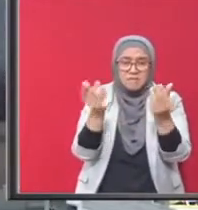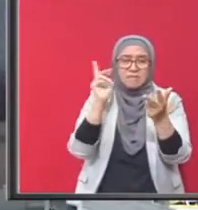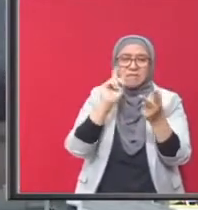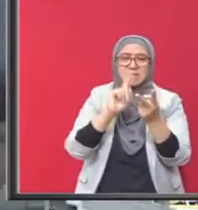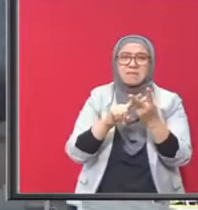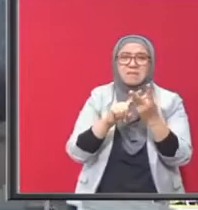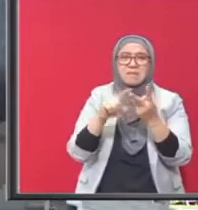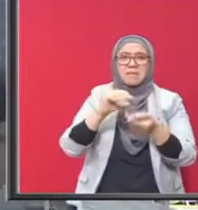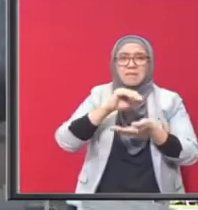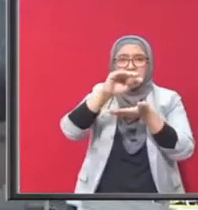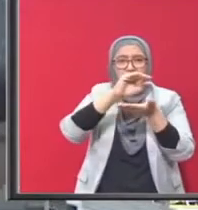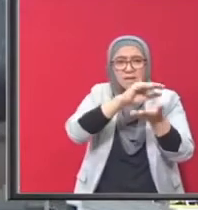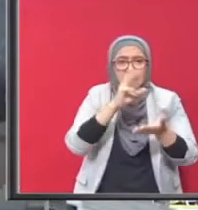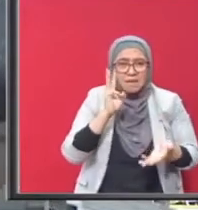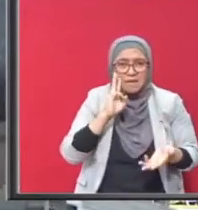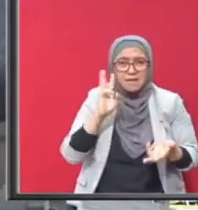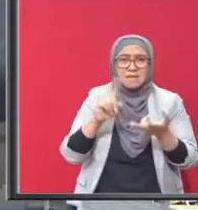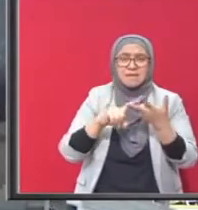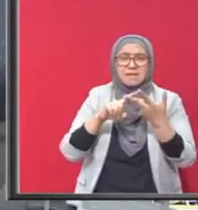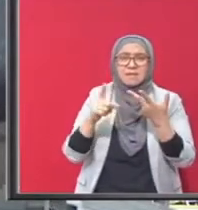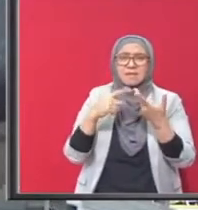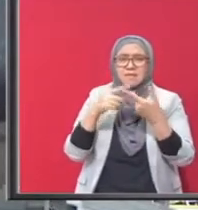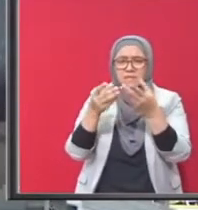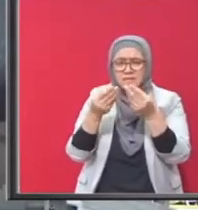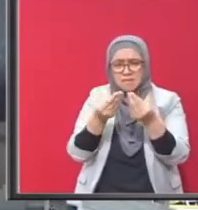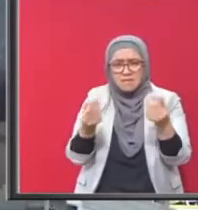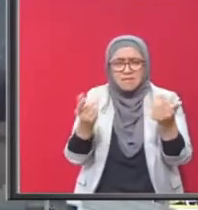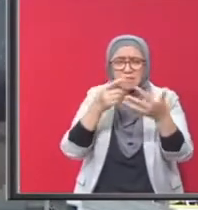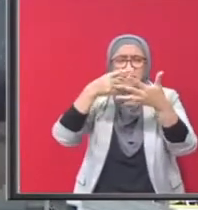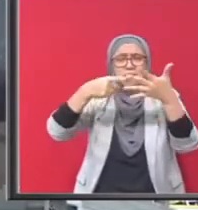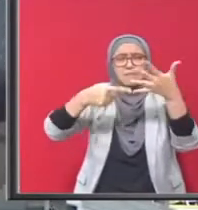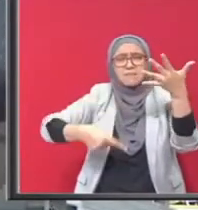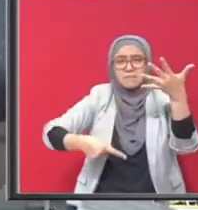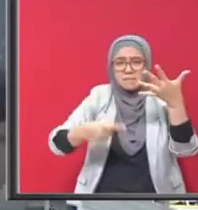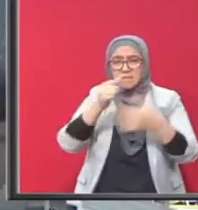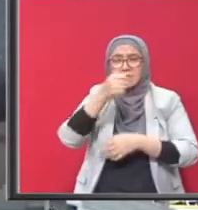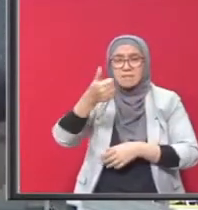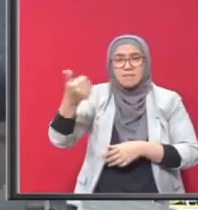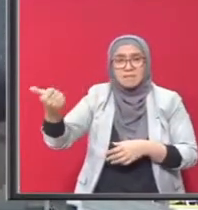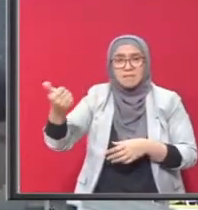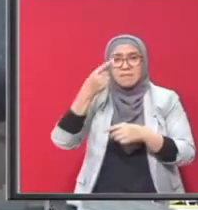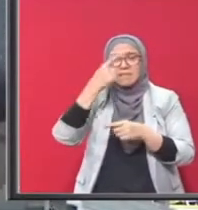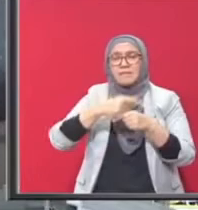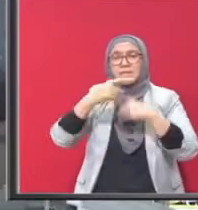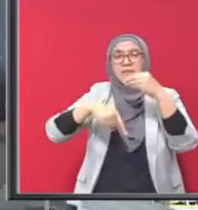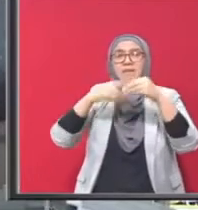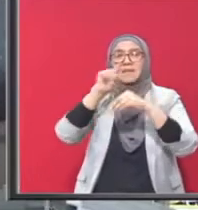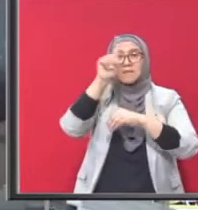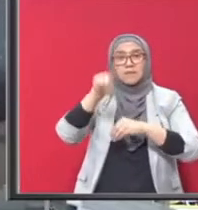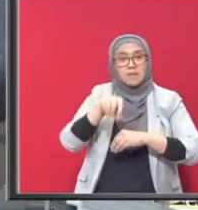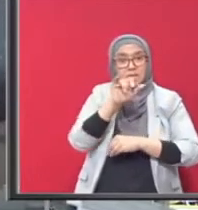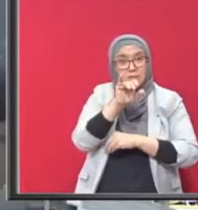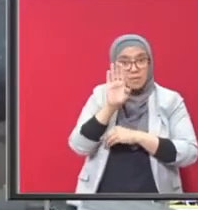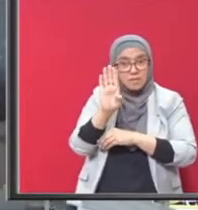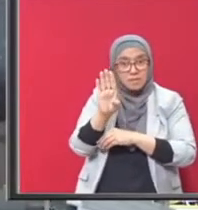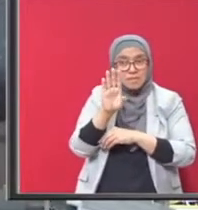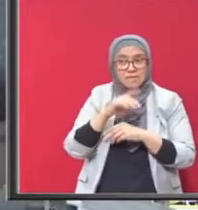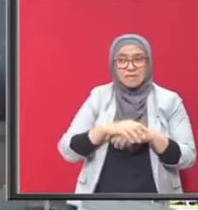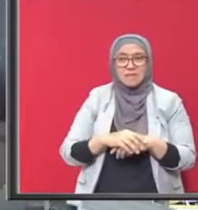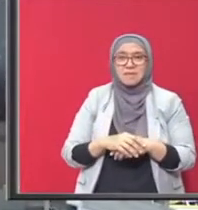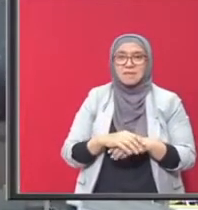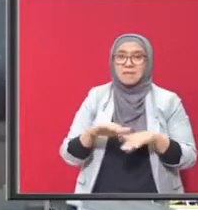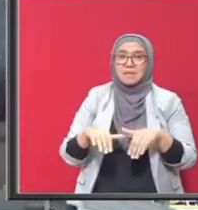urusan air urusan tanah dan lain-lain lagi jadi tentang soalnya bromat untuk pengurangan